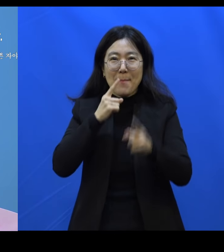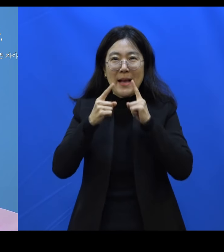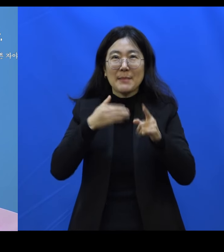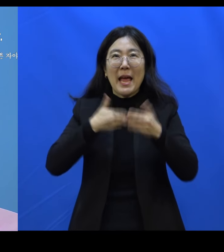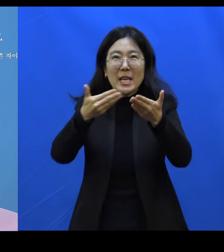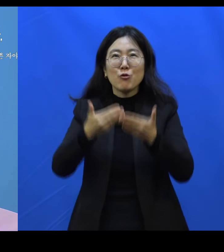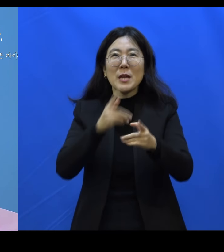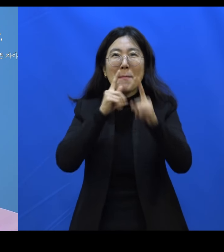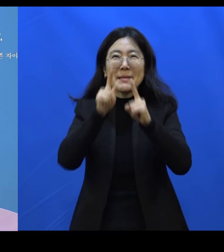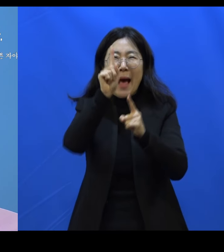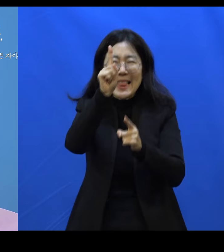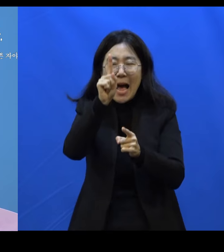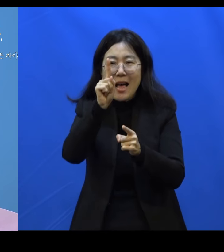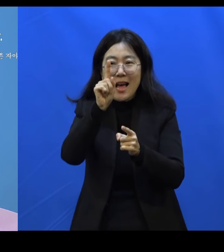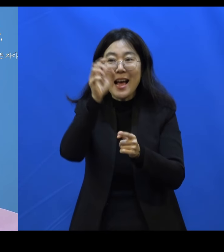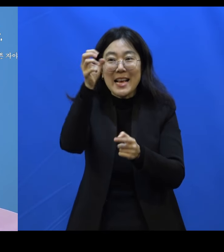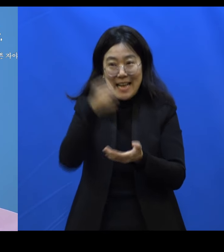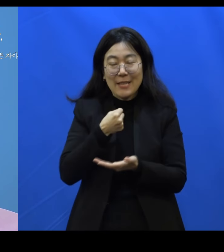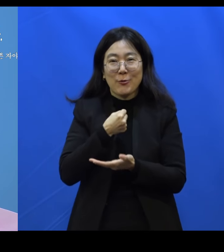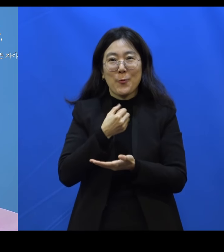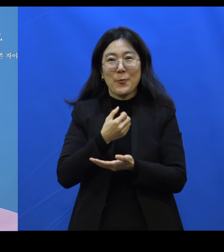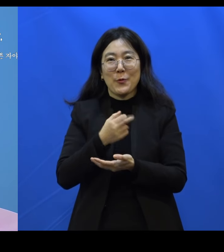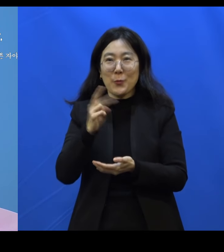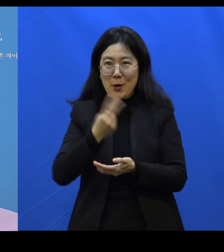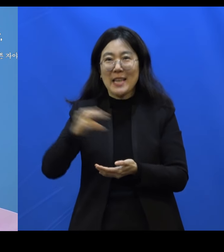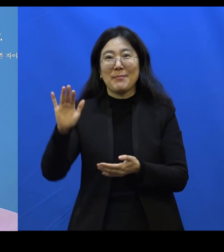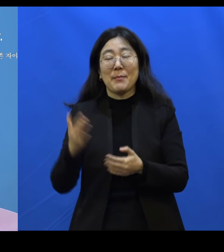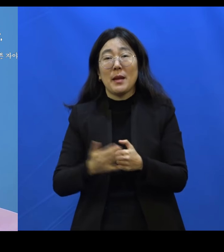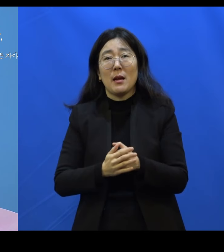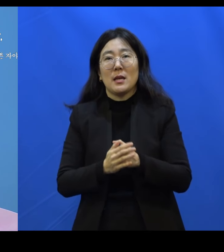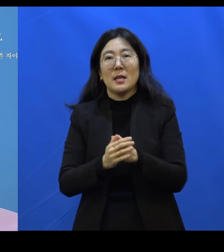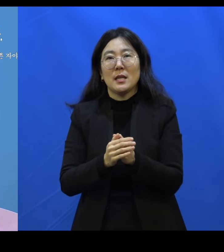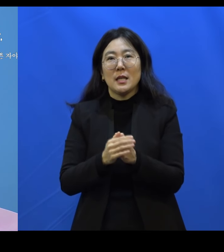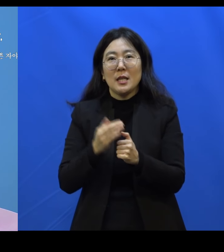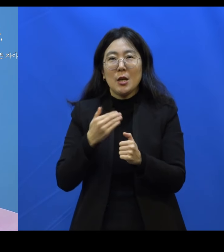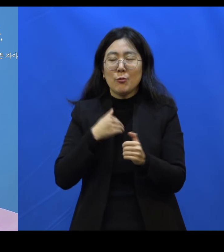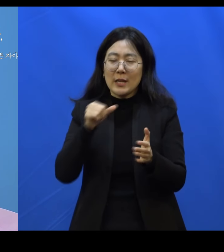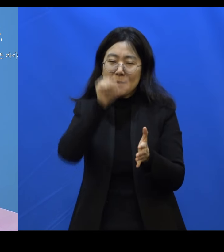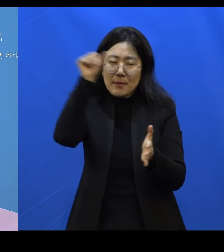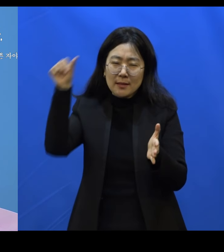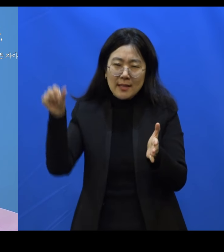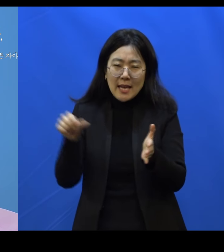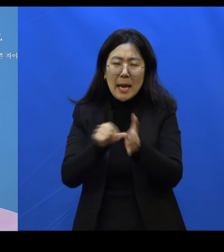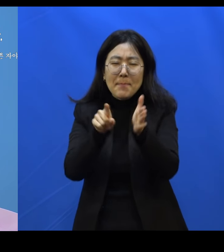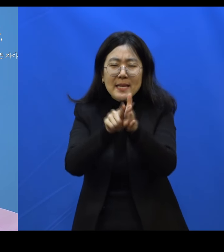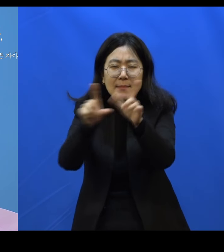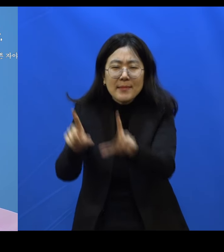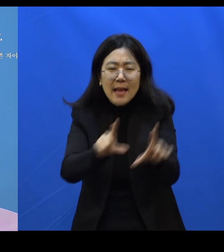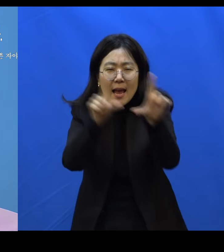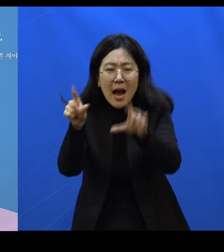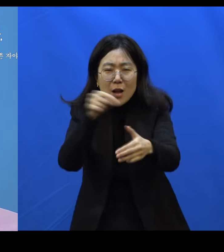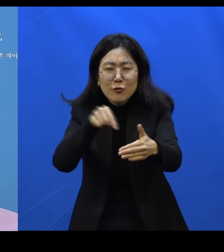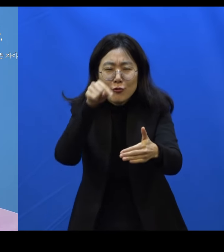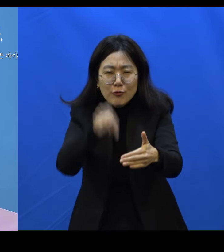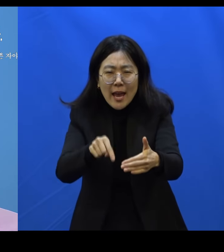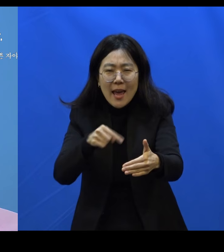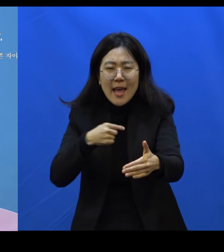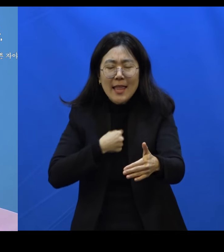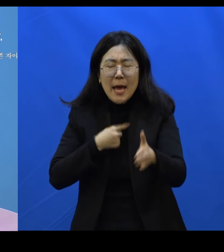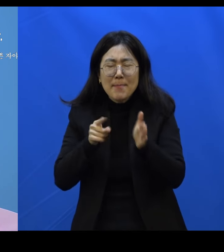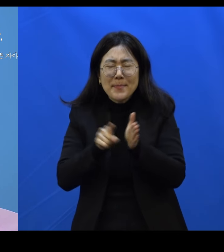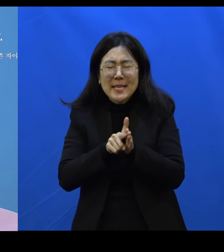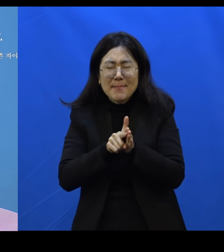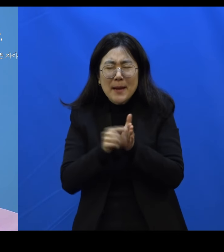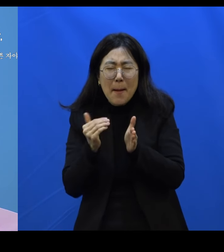그렇게 굉장히 우리 신앙의 전반에 굉장히 중요한 부분들을 다 건드리는 거기 때문에 내 신앙과